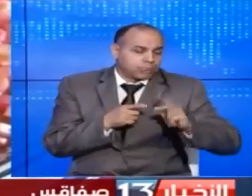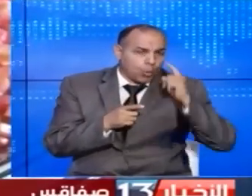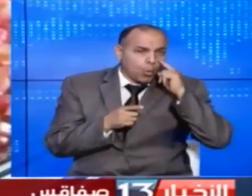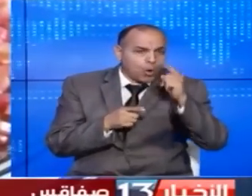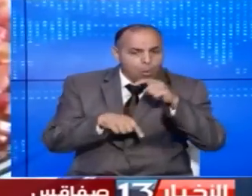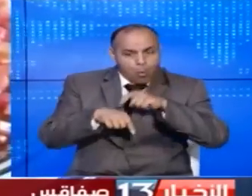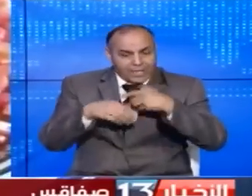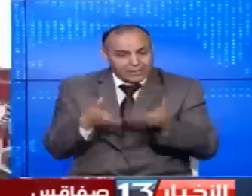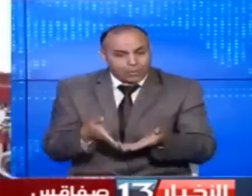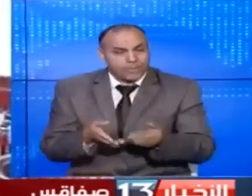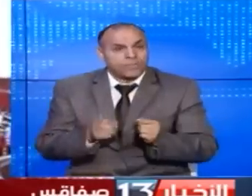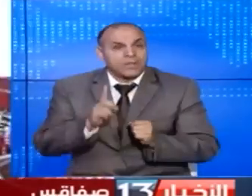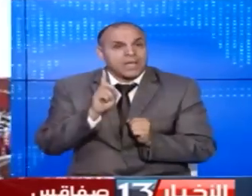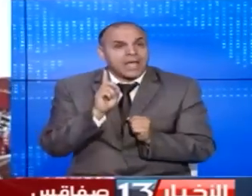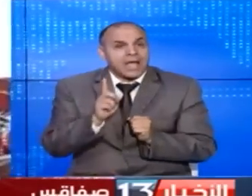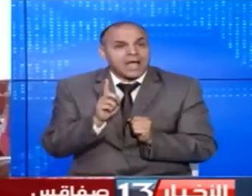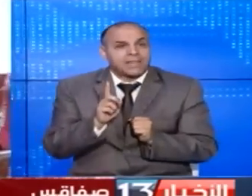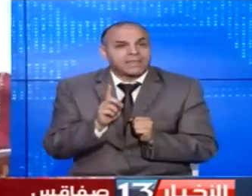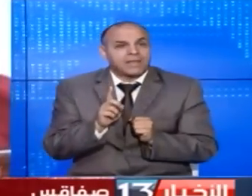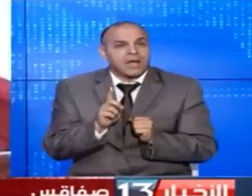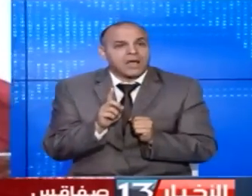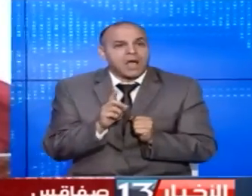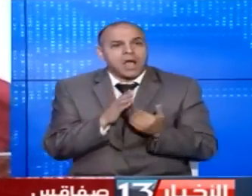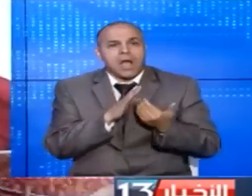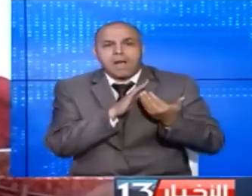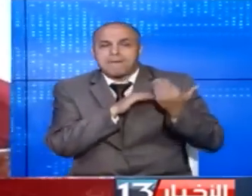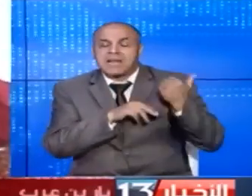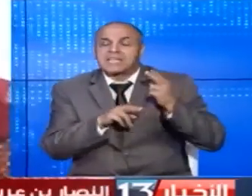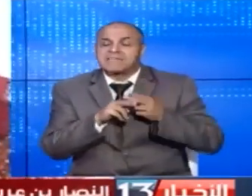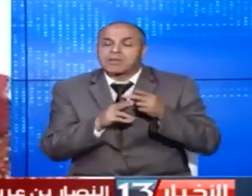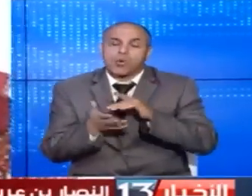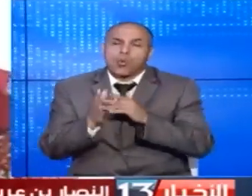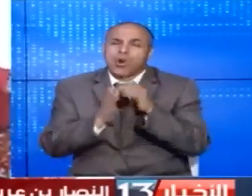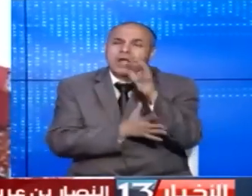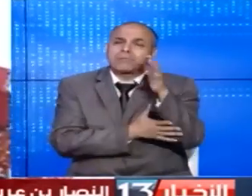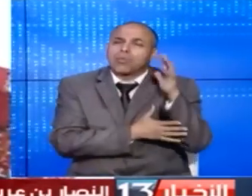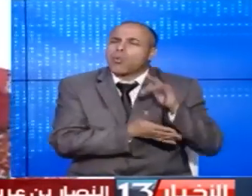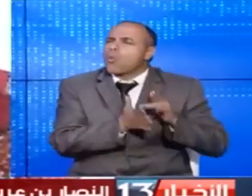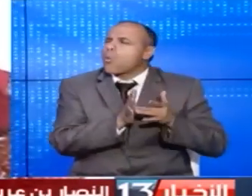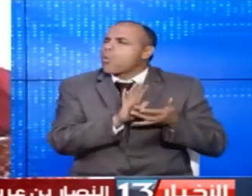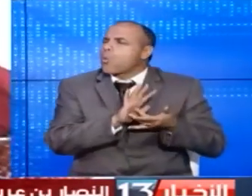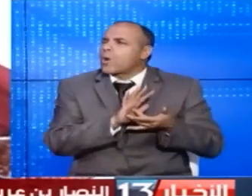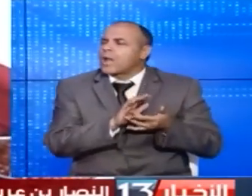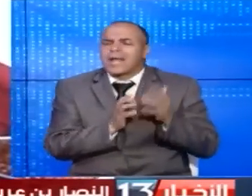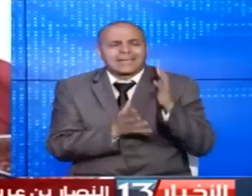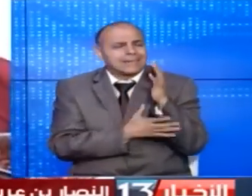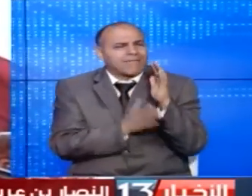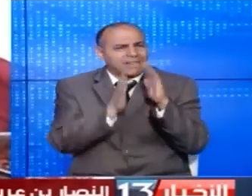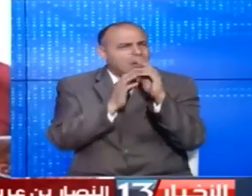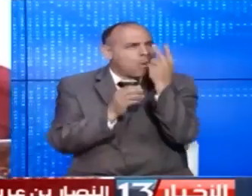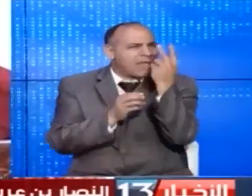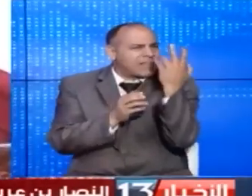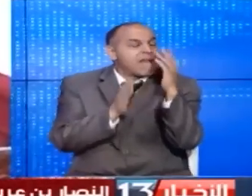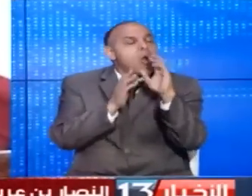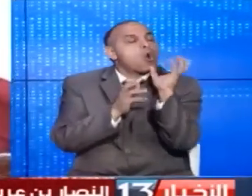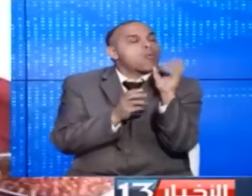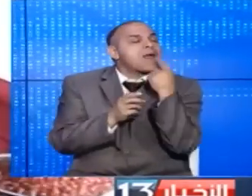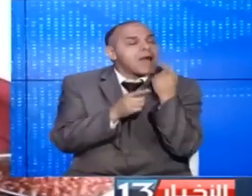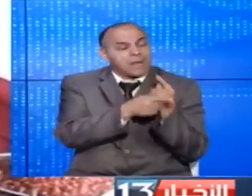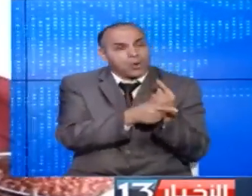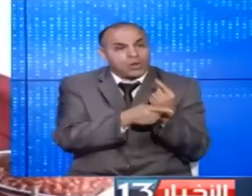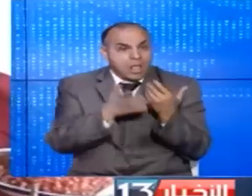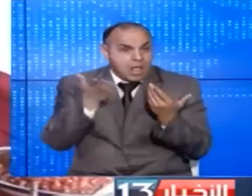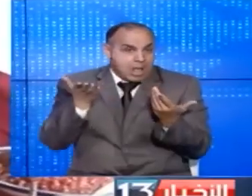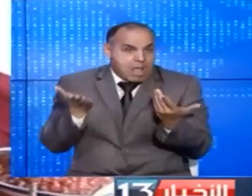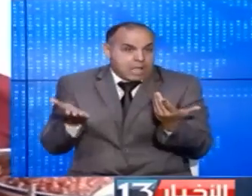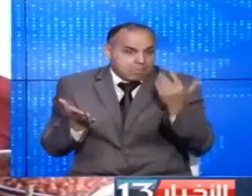في الوقت الحاضر. كانت الأجنة متاع صفاقس كلها عندها على الأقل شجرة أو اثنين أو ثلاثة رمان، والرمان